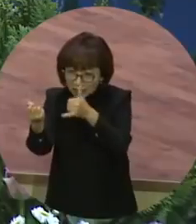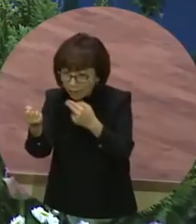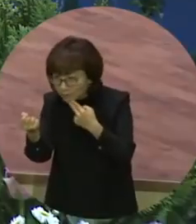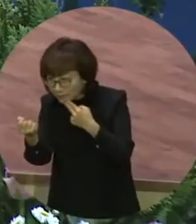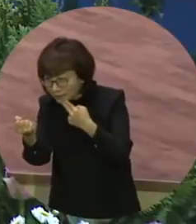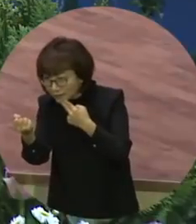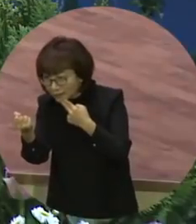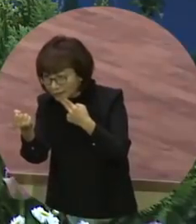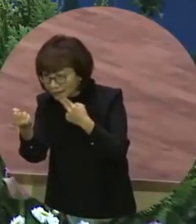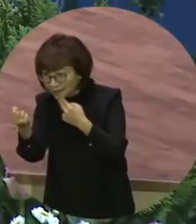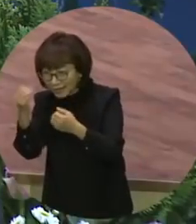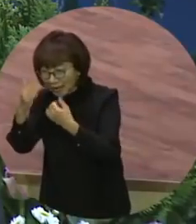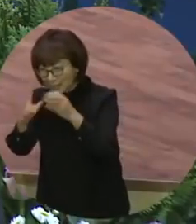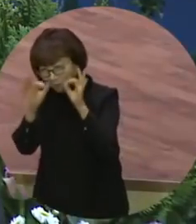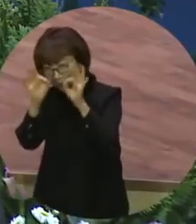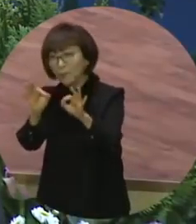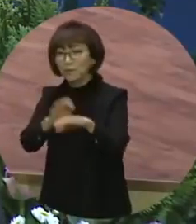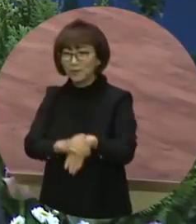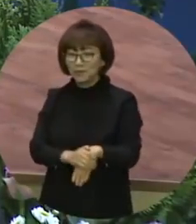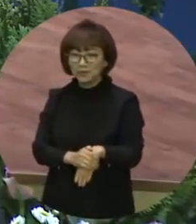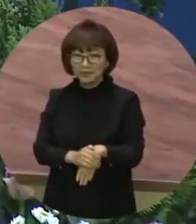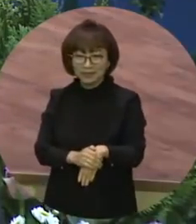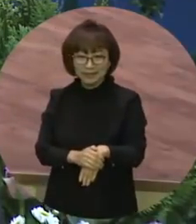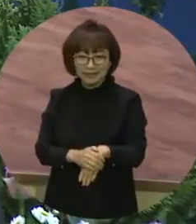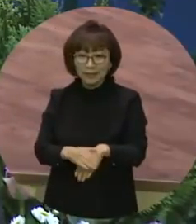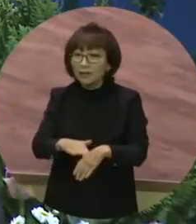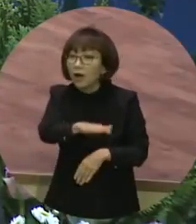들으세요. 여러분의 관심은 거의 다,